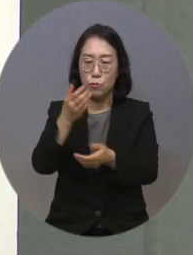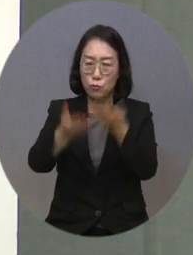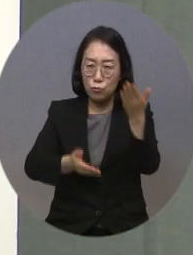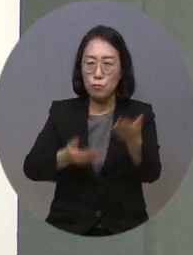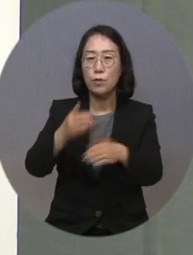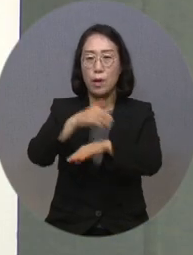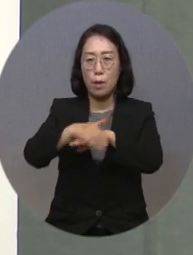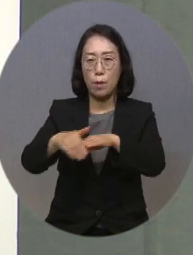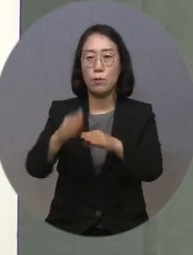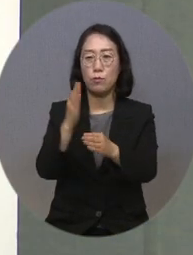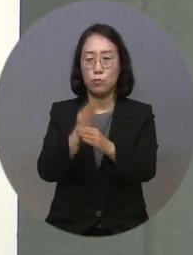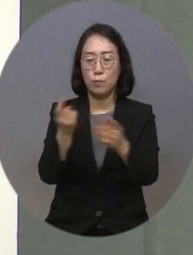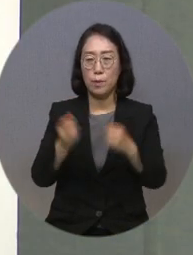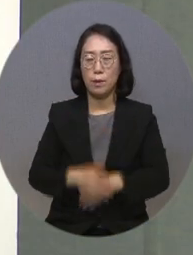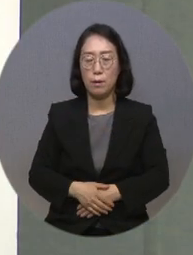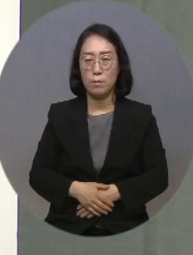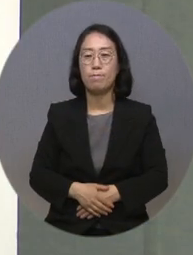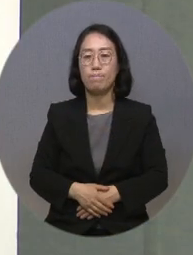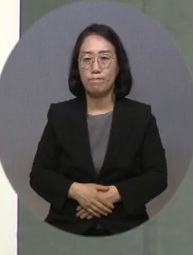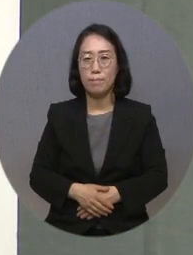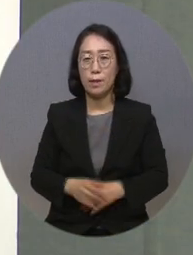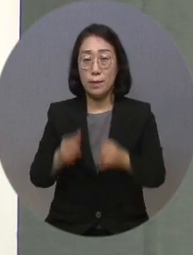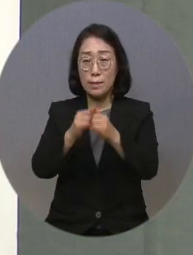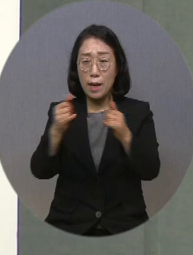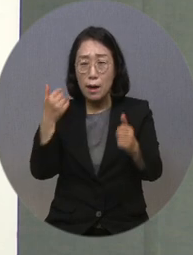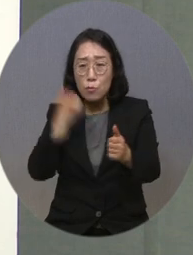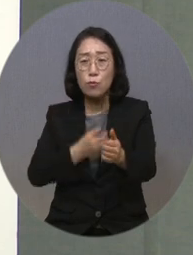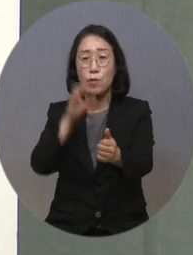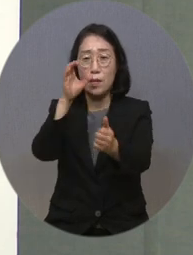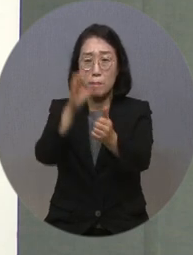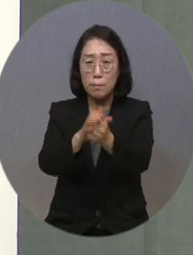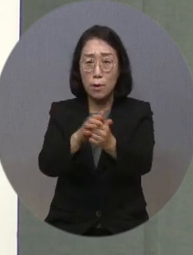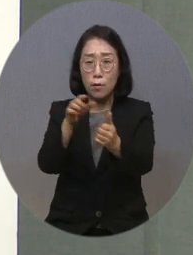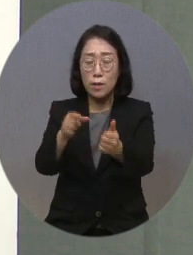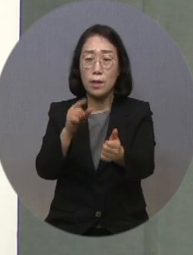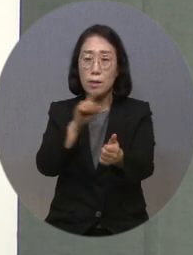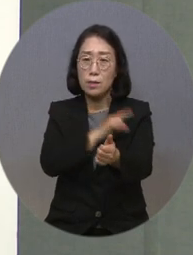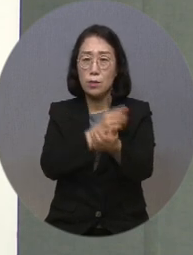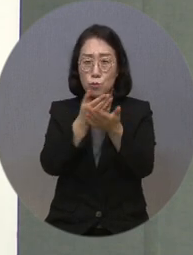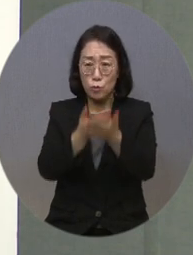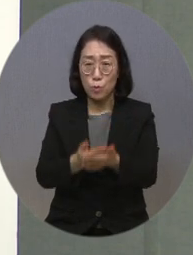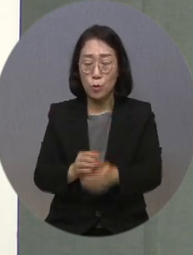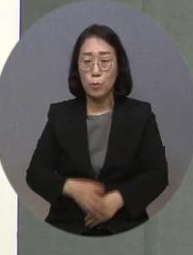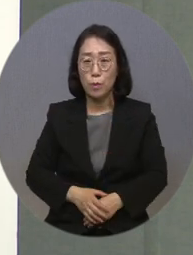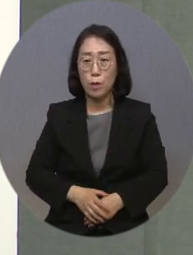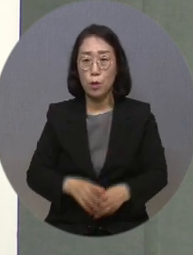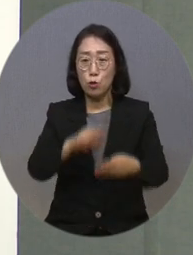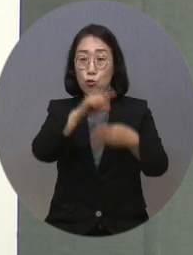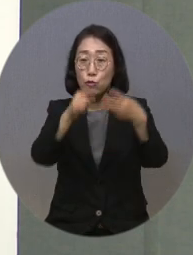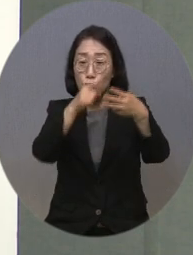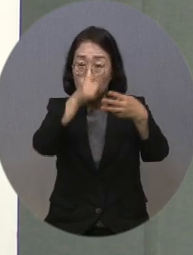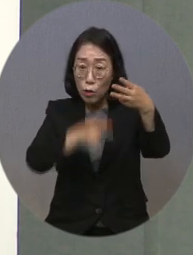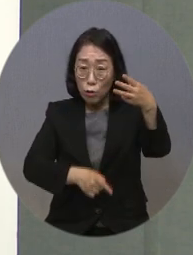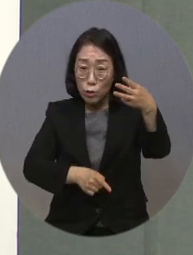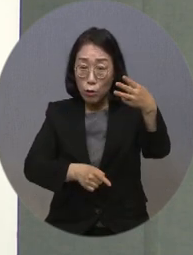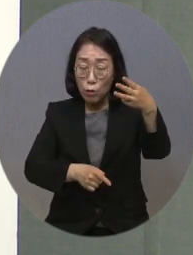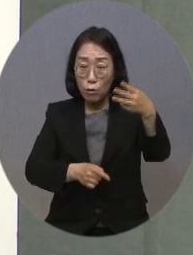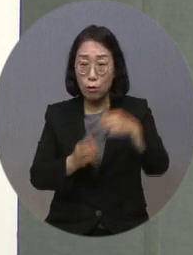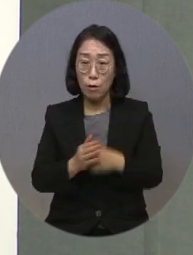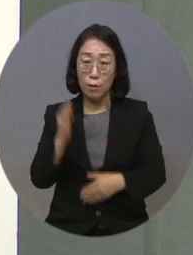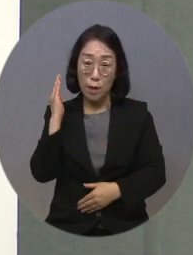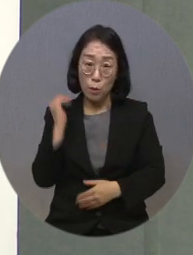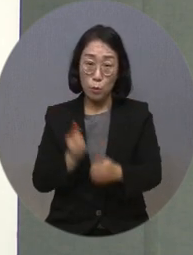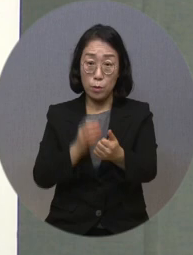네. 그 인사가 만사다 이런 말이 있습니다만은 이번에 윤석열 당선인께서